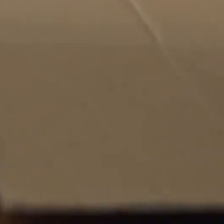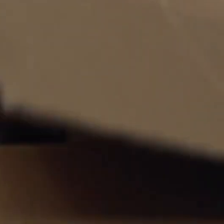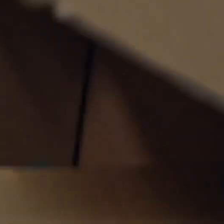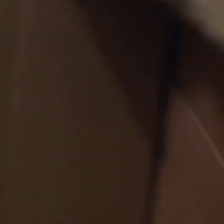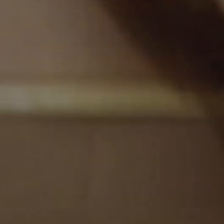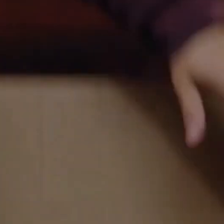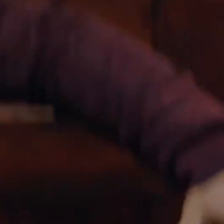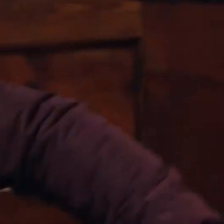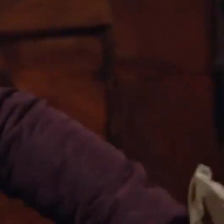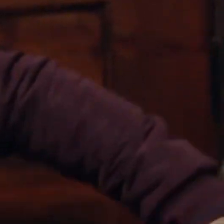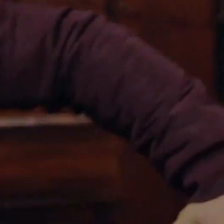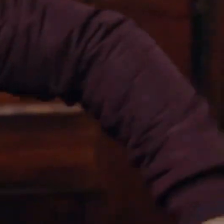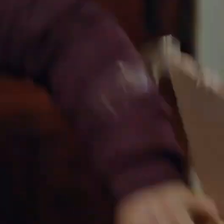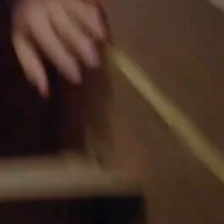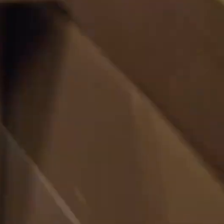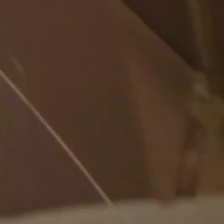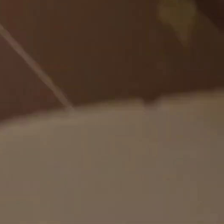koli bandını ona verdi.